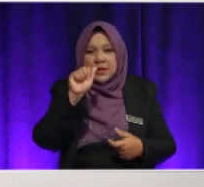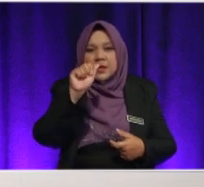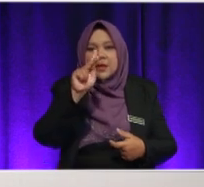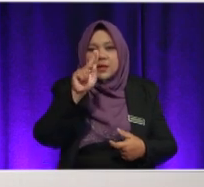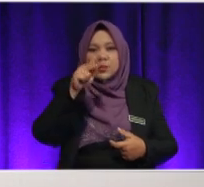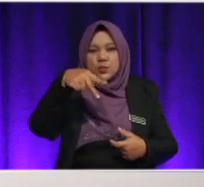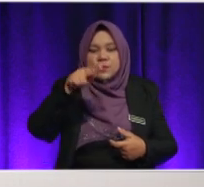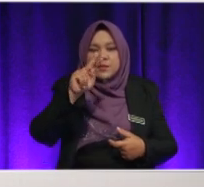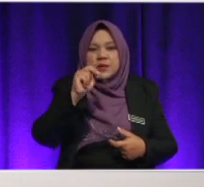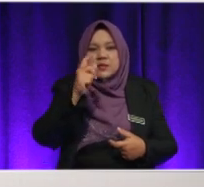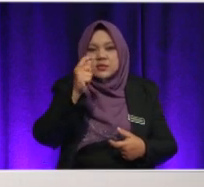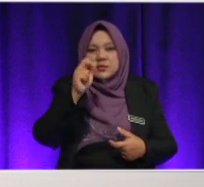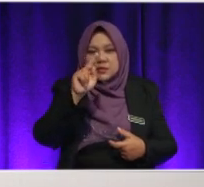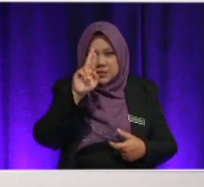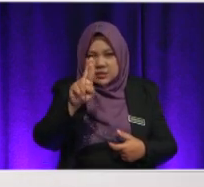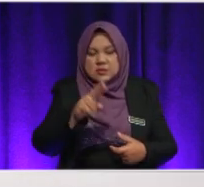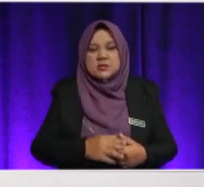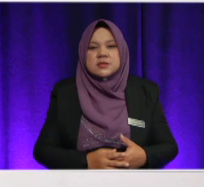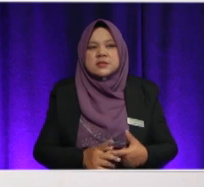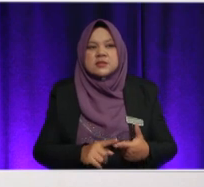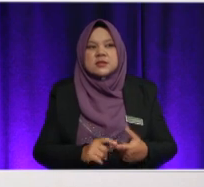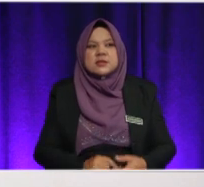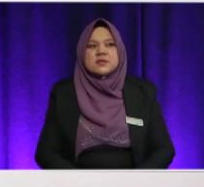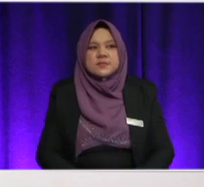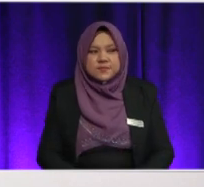Pance ng